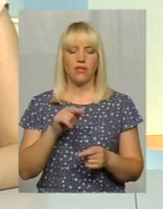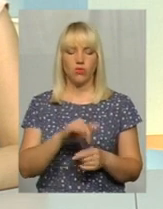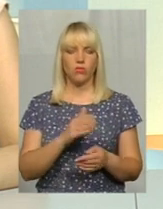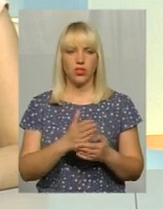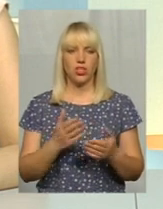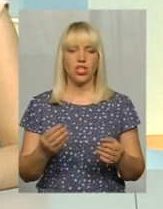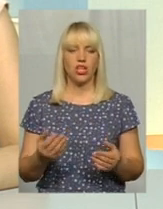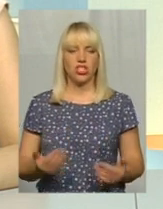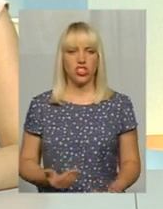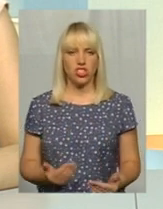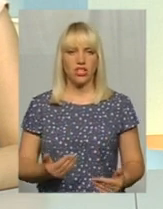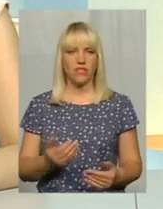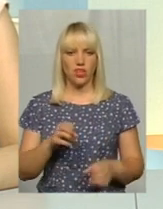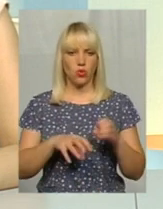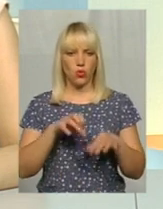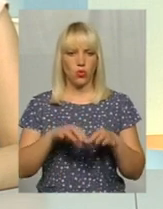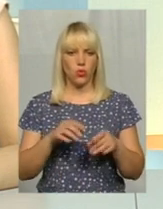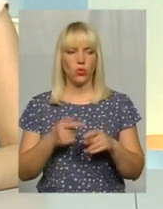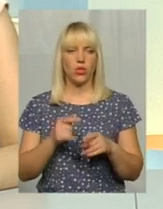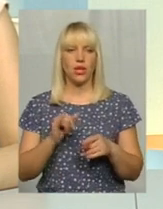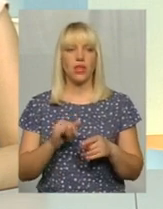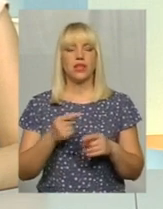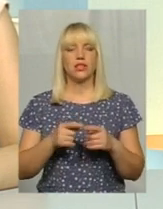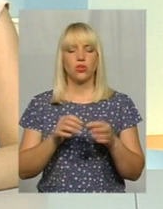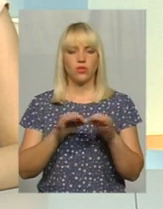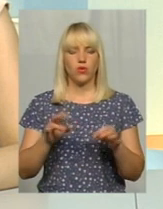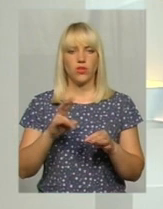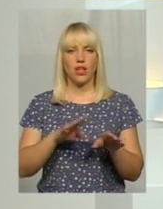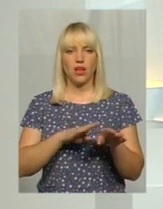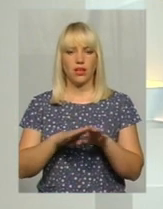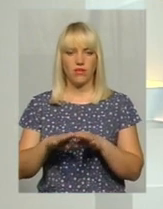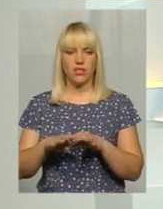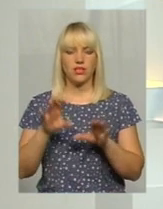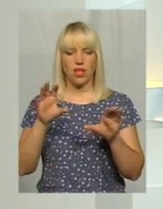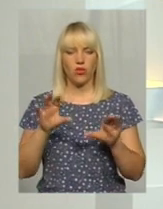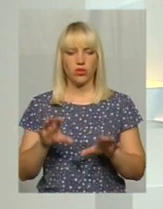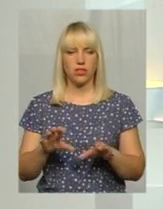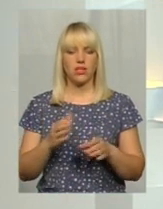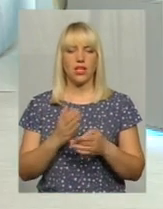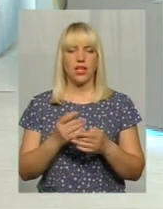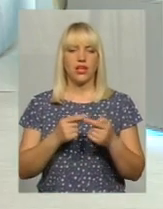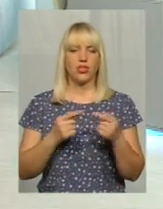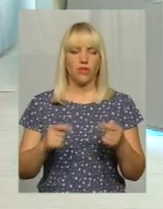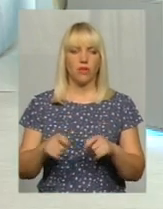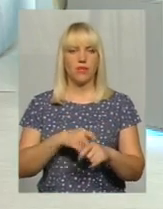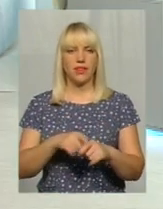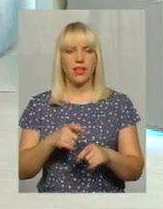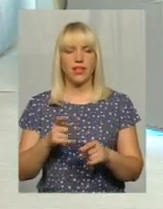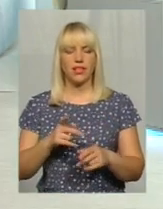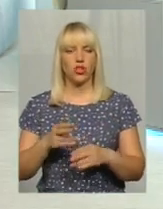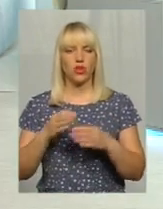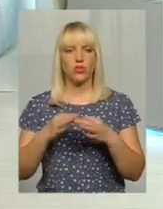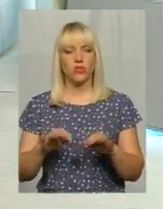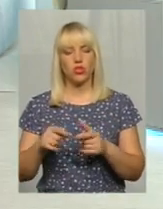немає консервантів, хоча вони дійсно вони дозволені на рівні законодавства, є перелік інгредієнтів, допоміжних речовин, матеріалів, які дозволені.